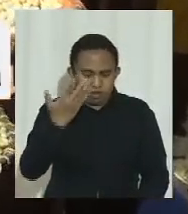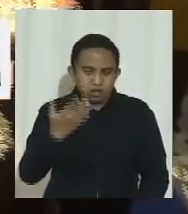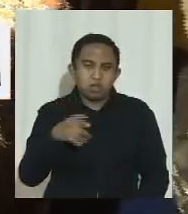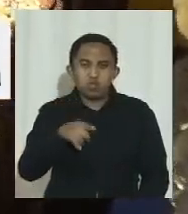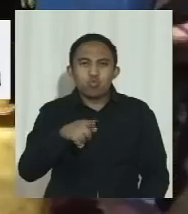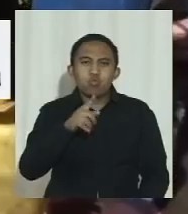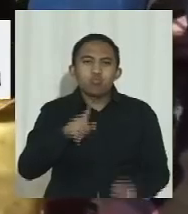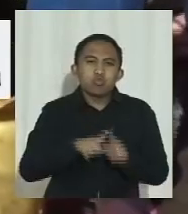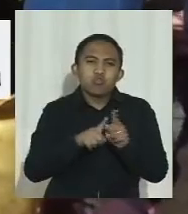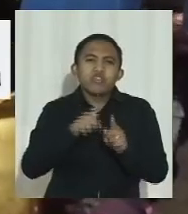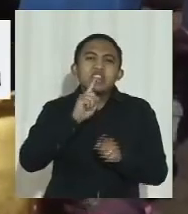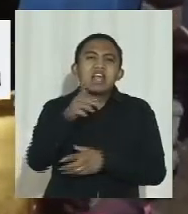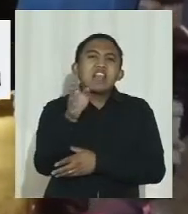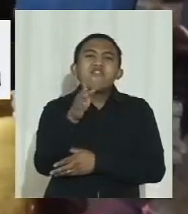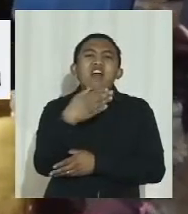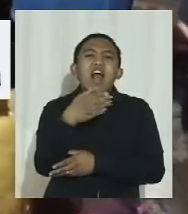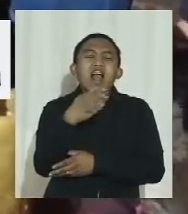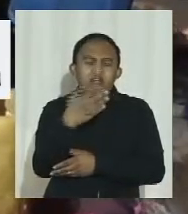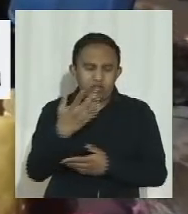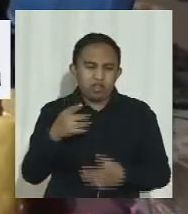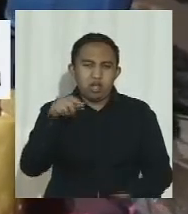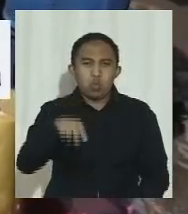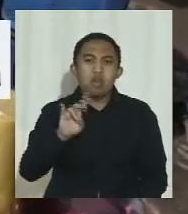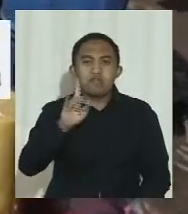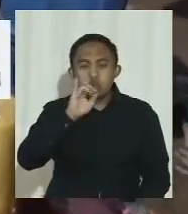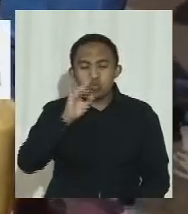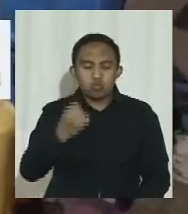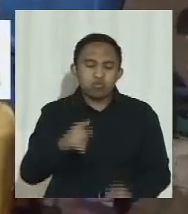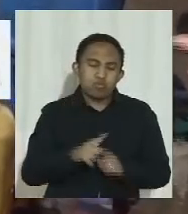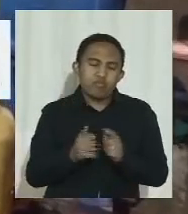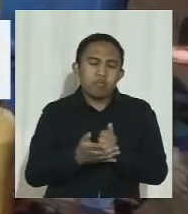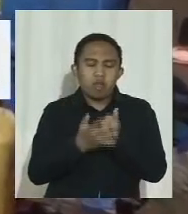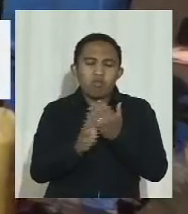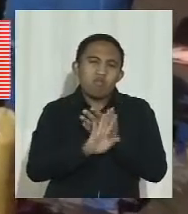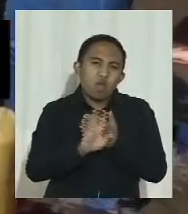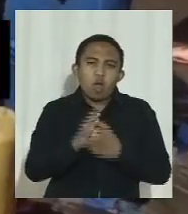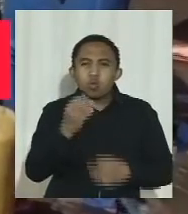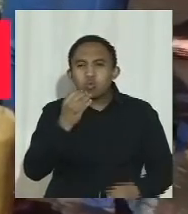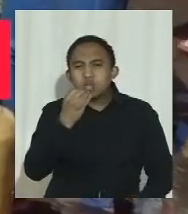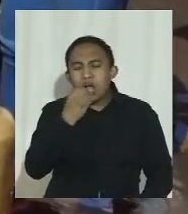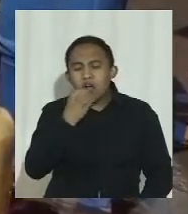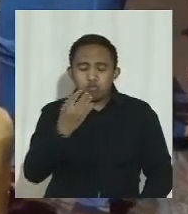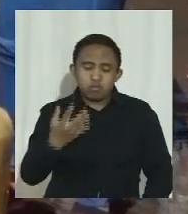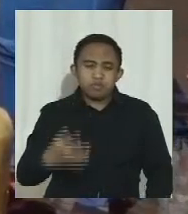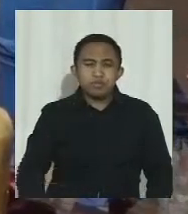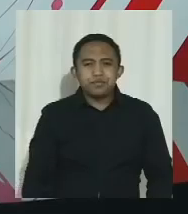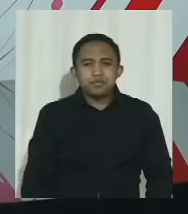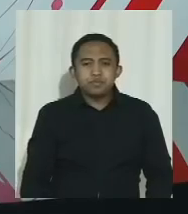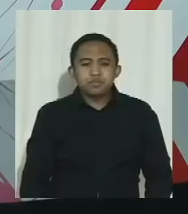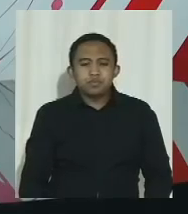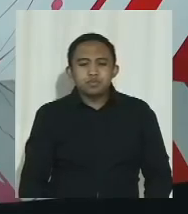fahafito ny volana jona, andro ho an'ny fiantohana ny ara-pahasalamana ny sakafo.